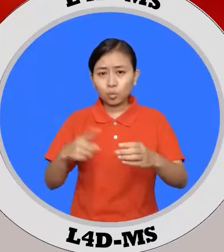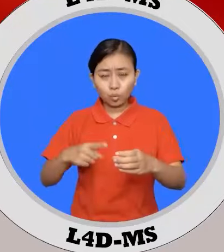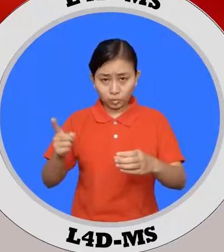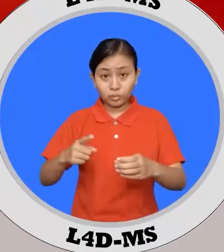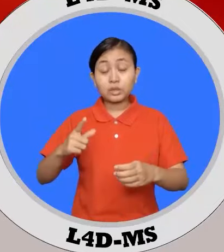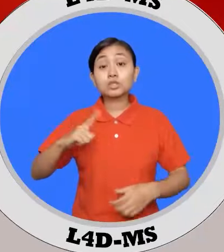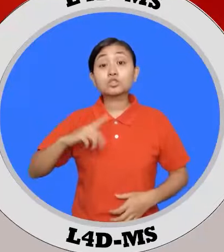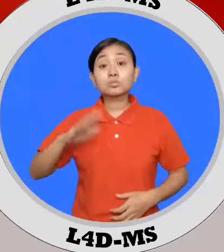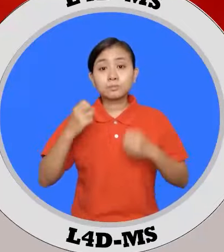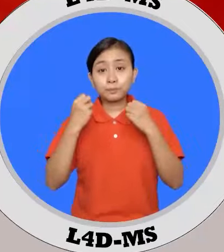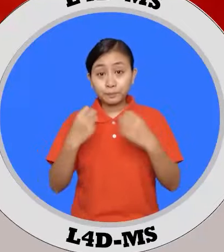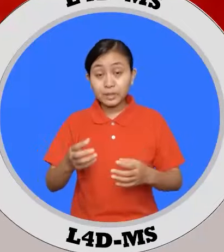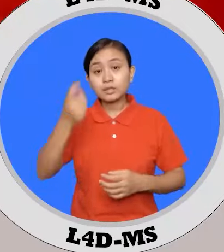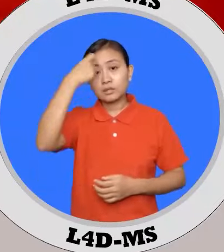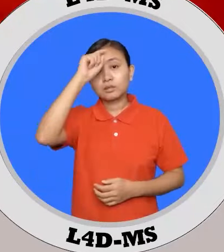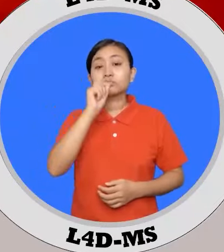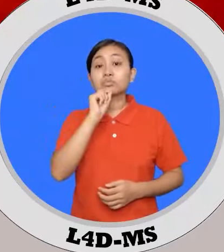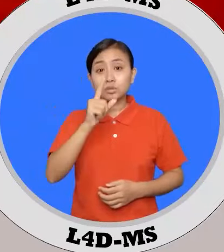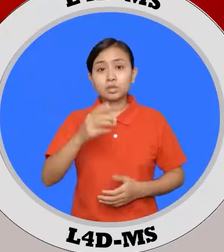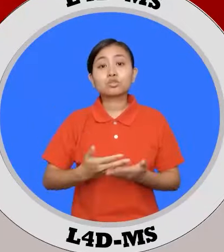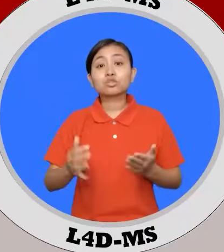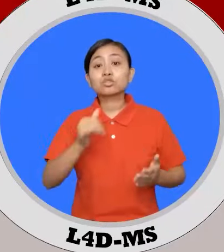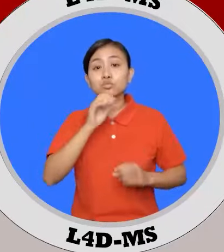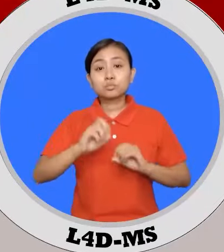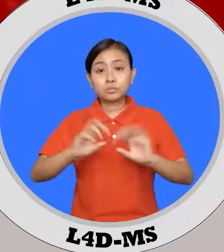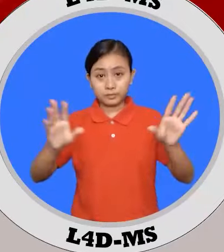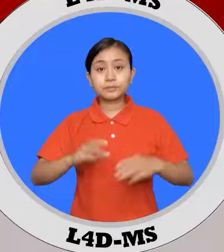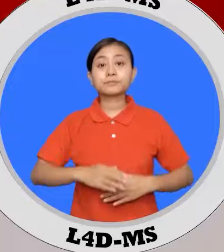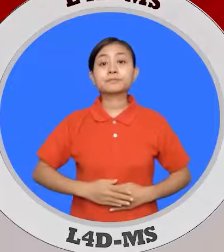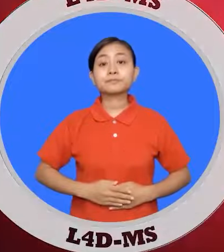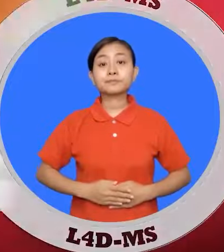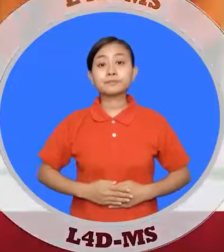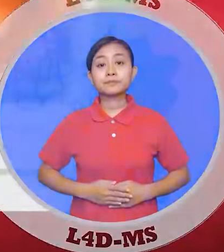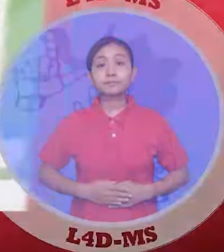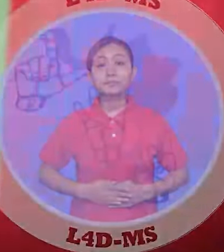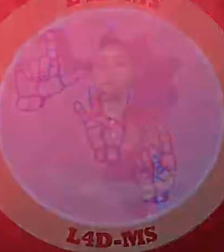စီတက်ဖြတ်လိုက်တဲ့ရောင်နဲ့မဟုတ်မမှန်တွေရေးသားဖြန့်ချိနေကြ